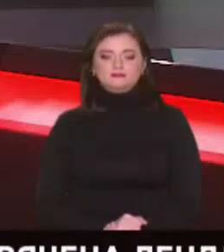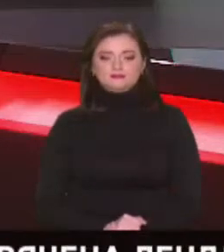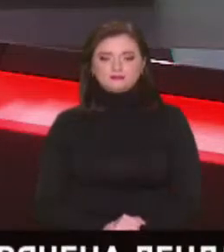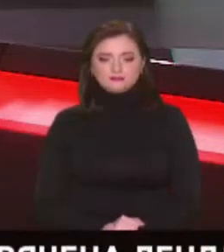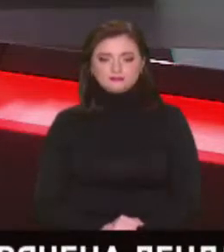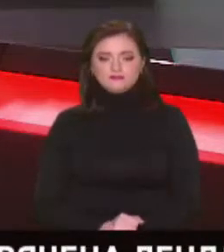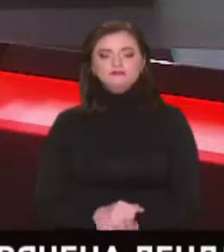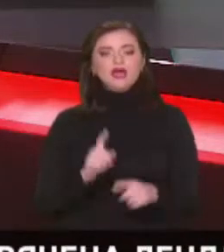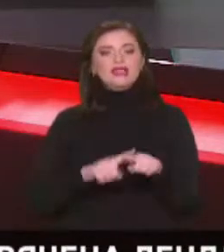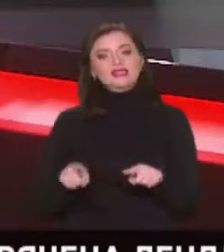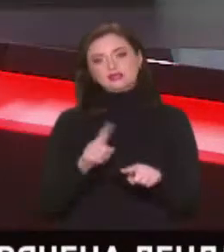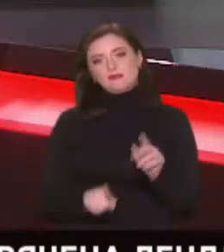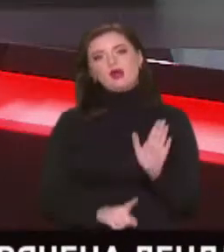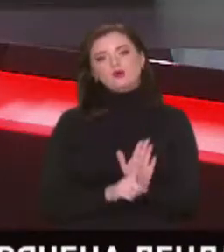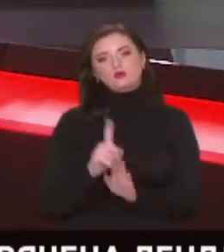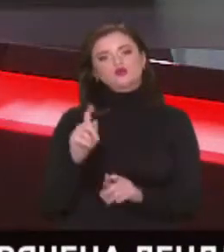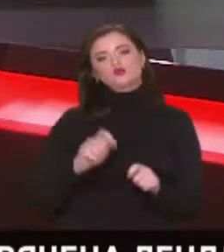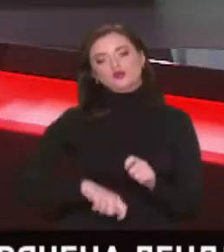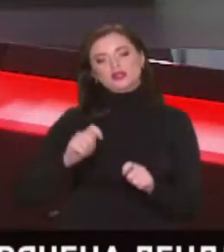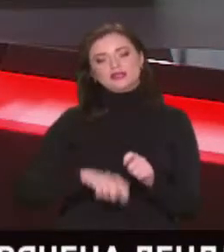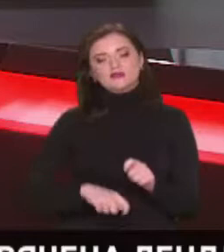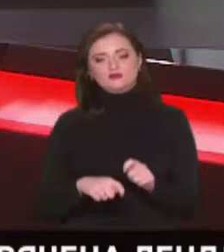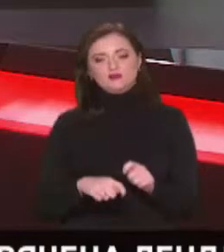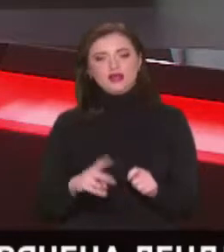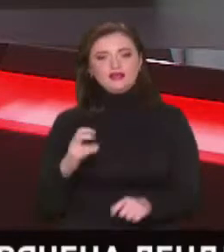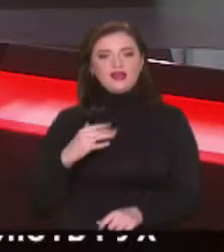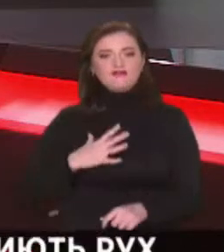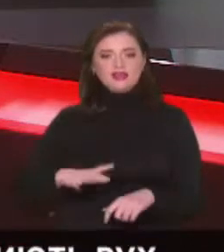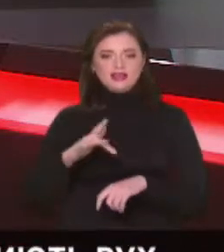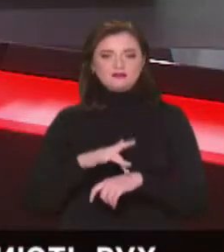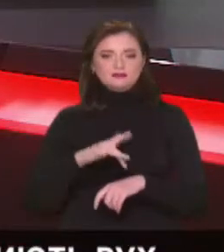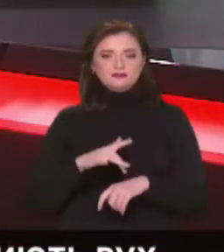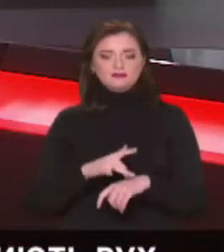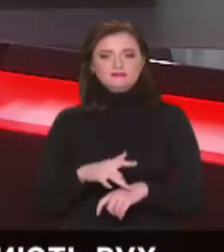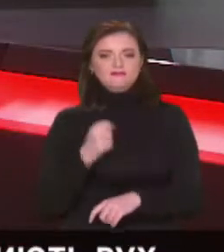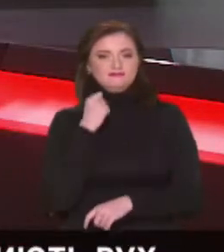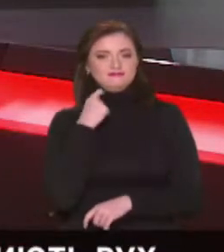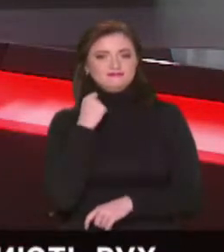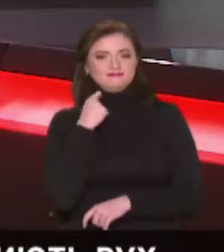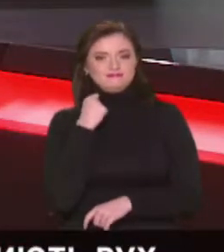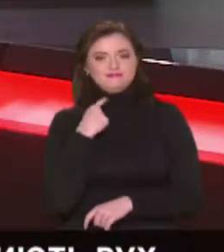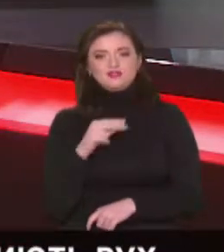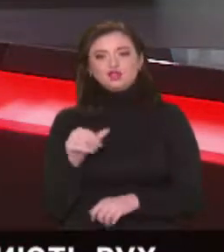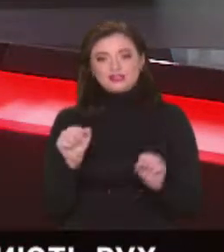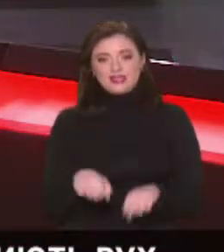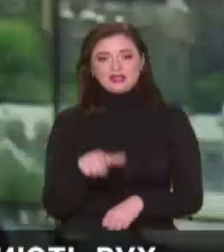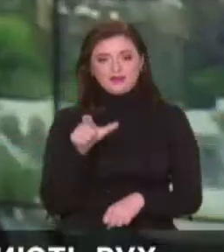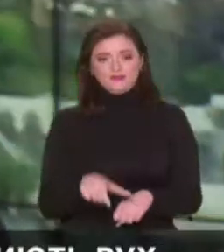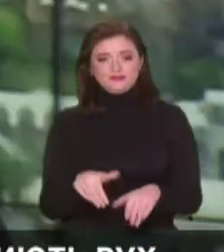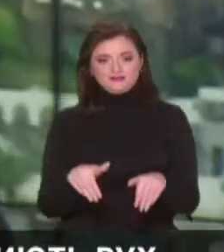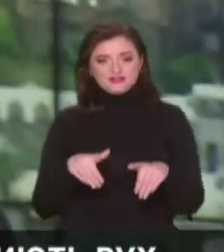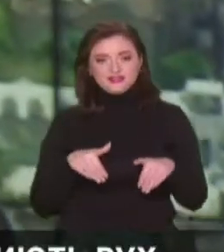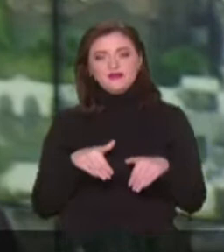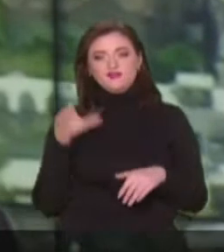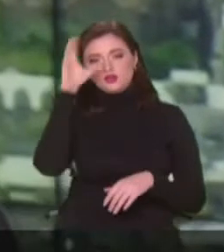Ну, а незабаром почнуть тестувати на витримку прихильників оковитої. Чи здатні люди втриматися вночі